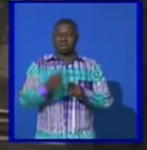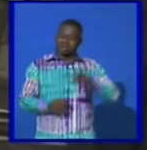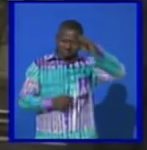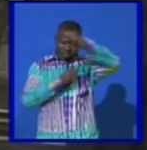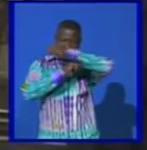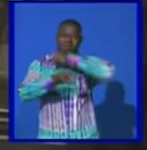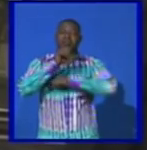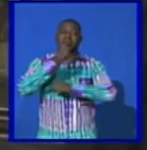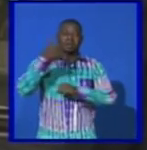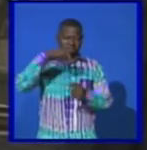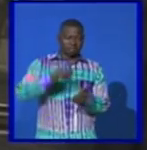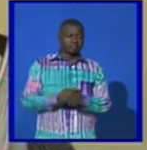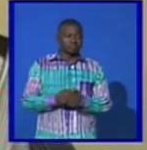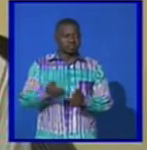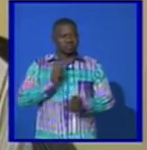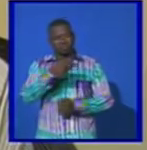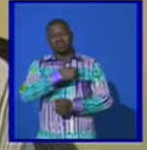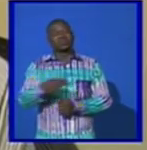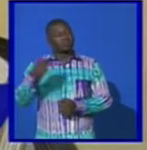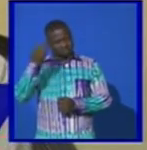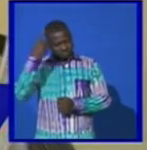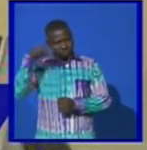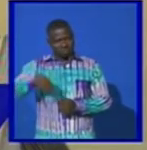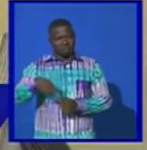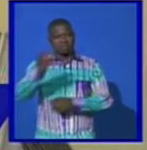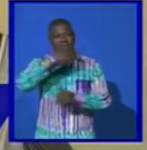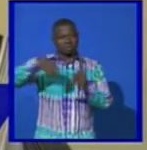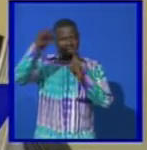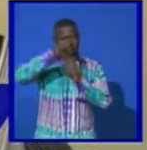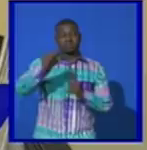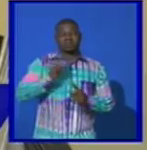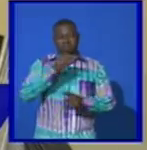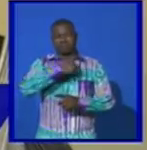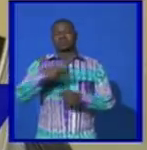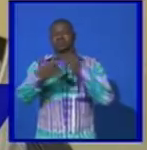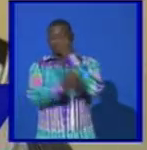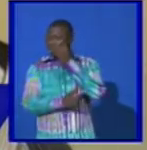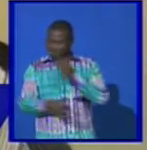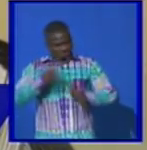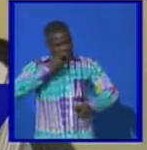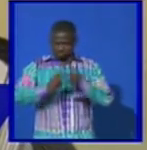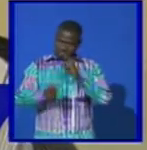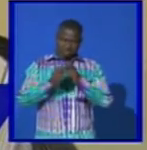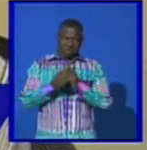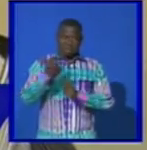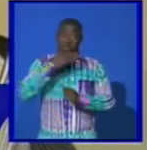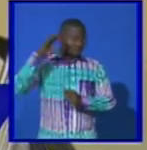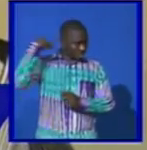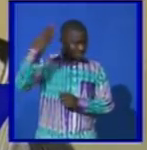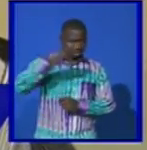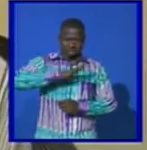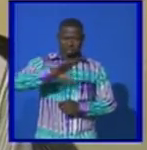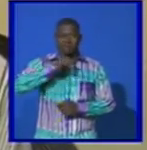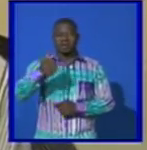grandissante. Nous avons compris que la situation de notre pays est alarmante et l'avenir ne semble pas rose. Nous avons également